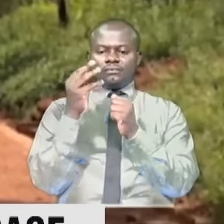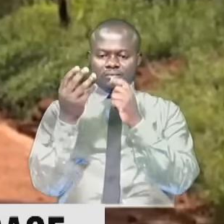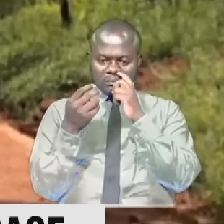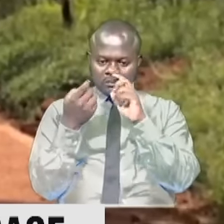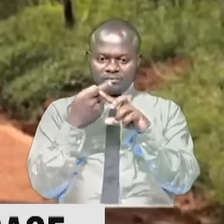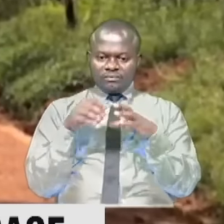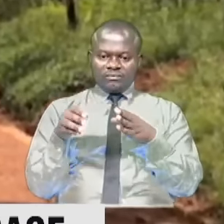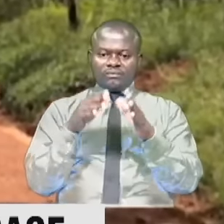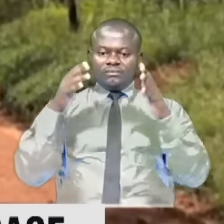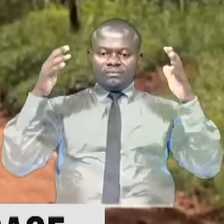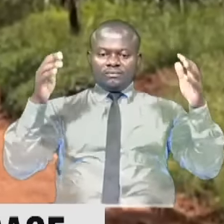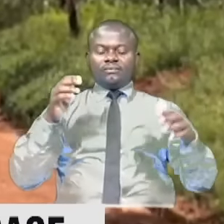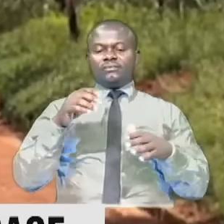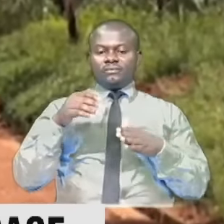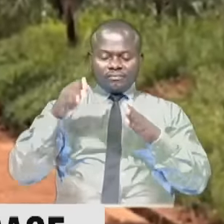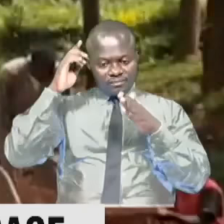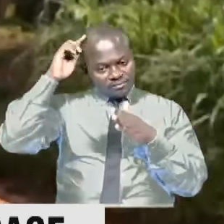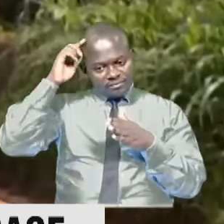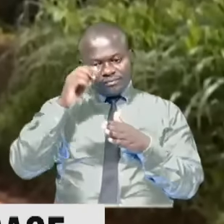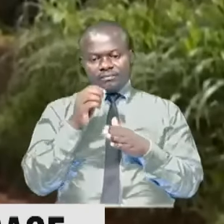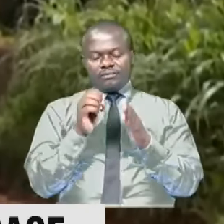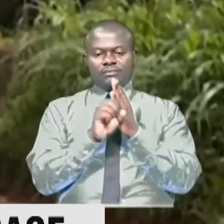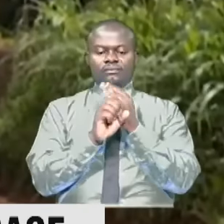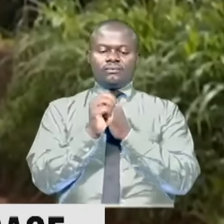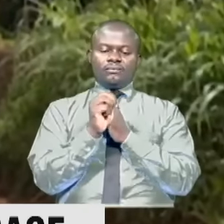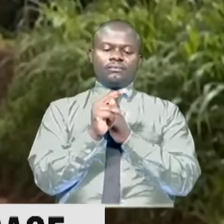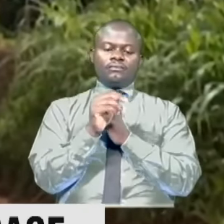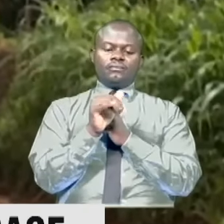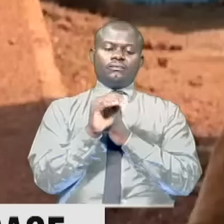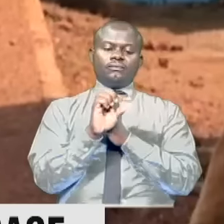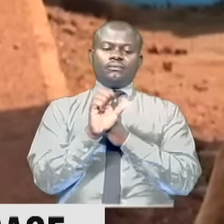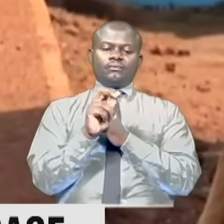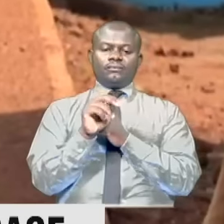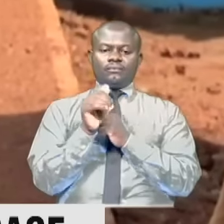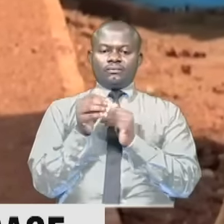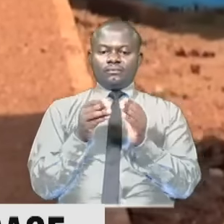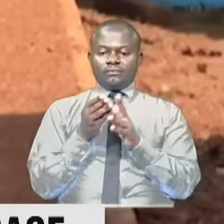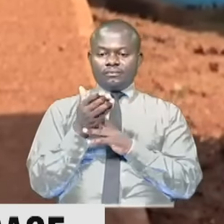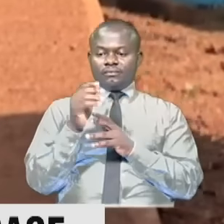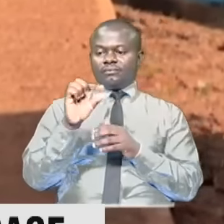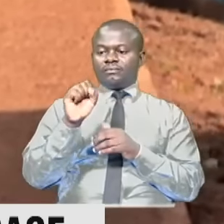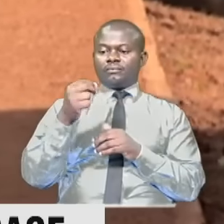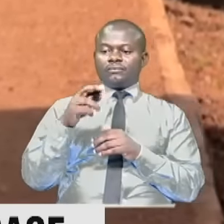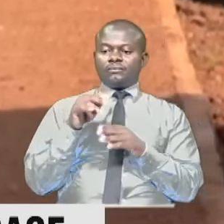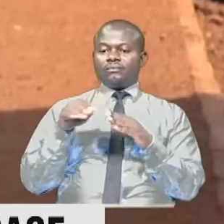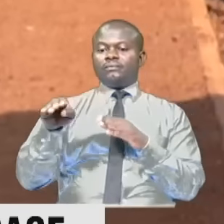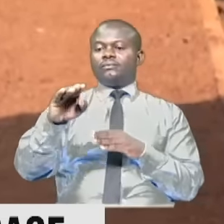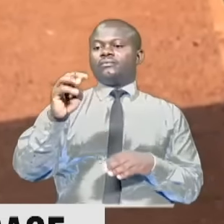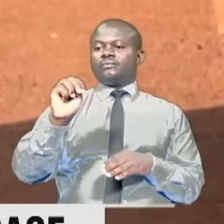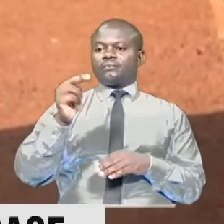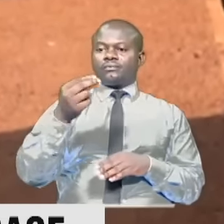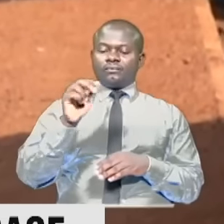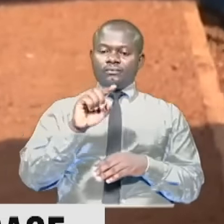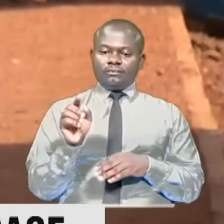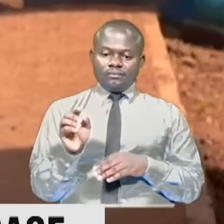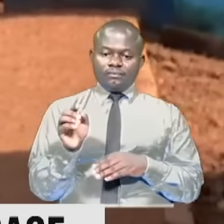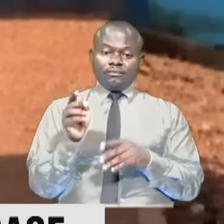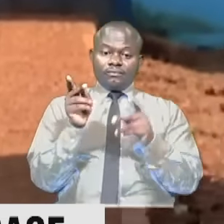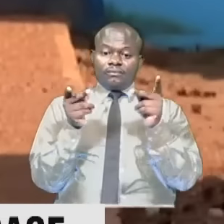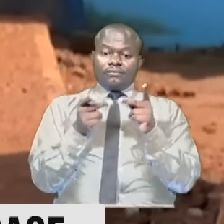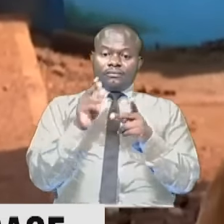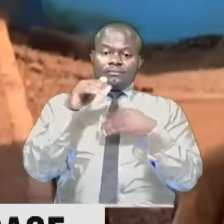ku muhanda munini wa kaburimbo murenge wa Munyiginya uca mu murenge wa Gishari ukagarukira kuri Muhazi. Abaturiye ibi bice bavuga ko uyu